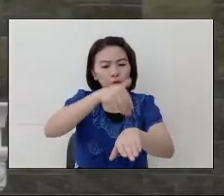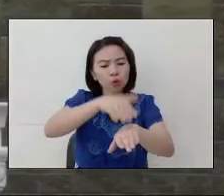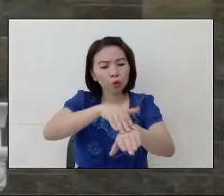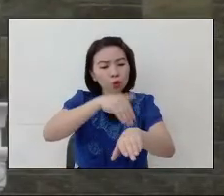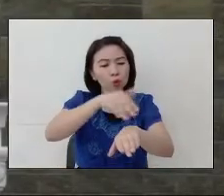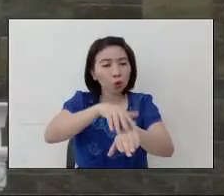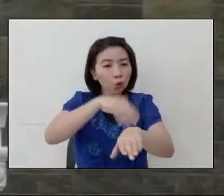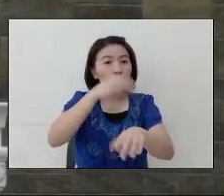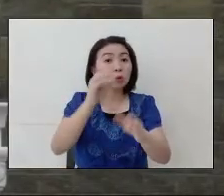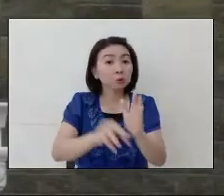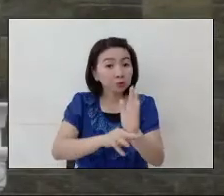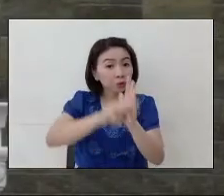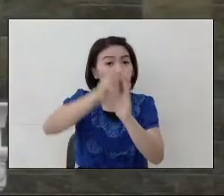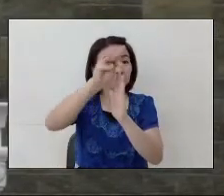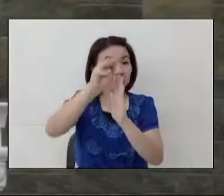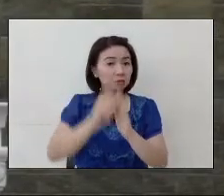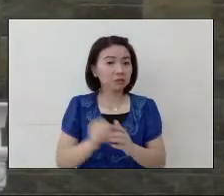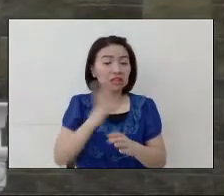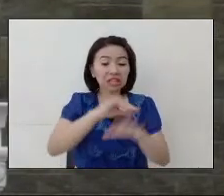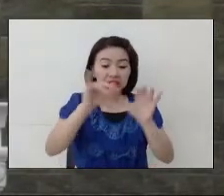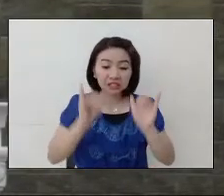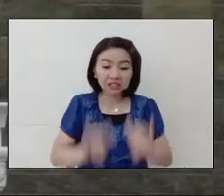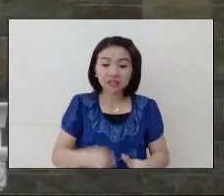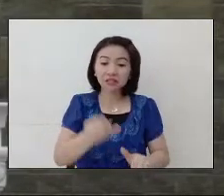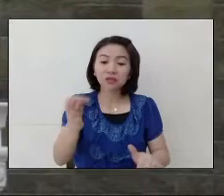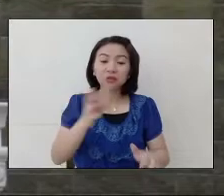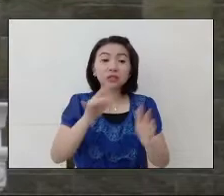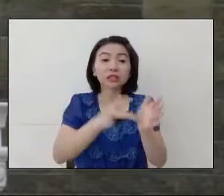kanyang kalagayan na immature.